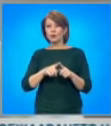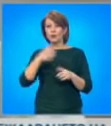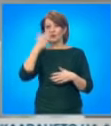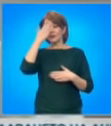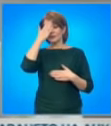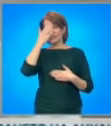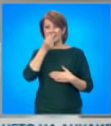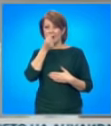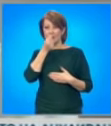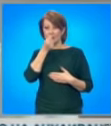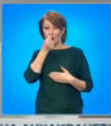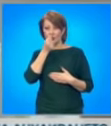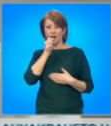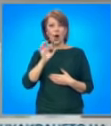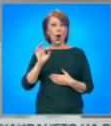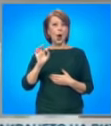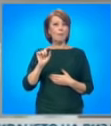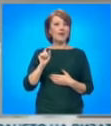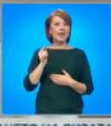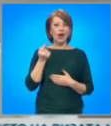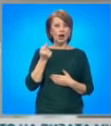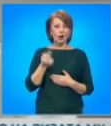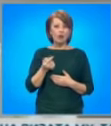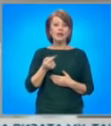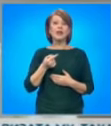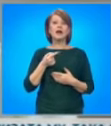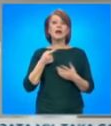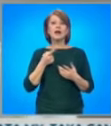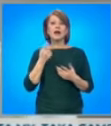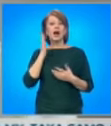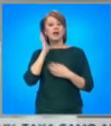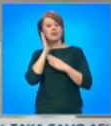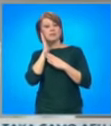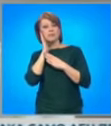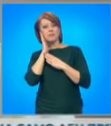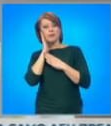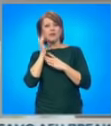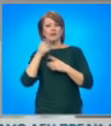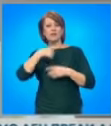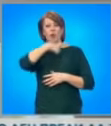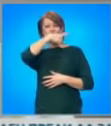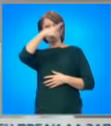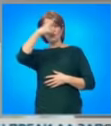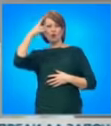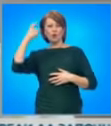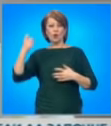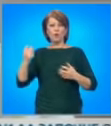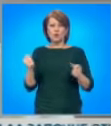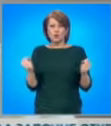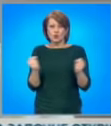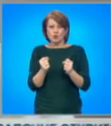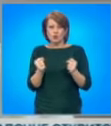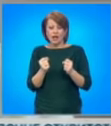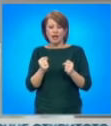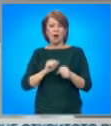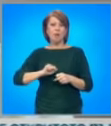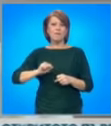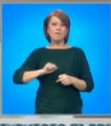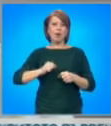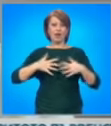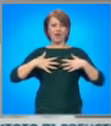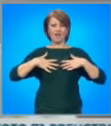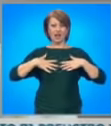хората споделят, че като си легнат, през нощта им е горещо и студено, будят се с главоболие, болки в гърба или болка в